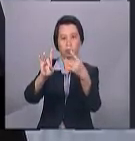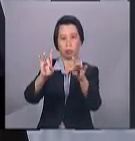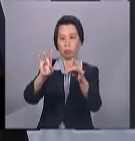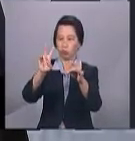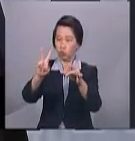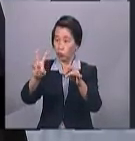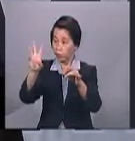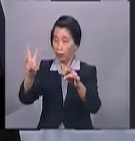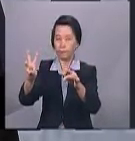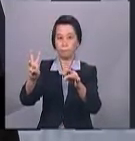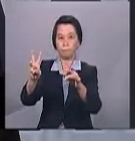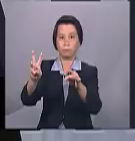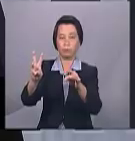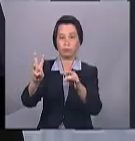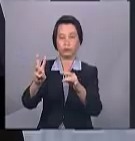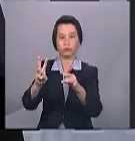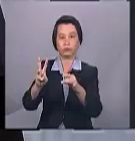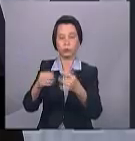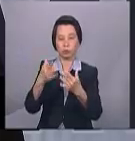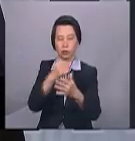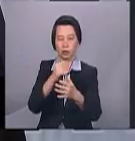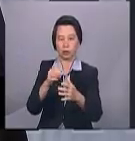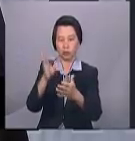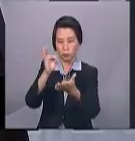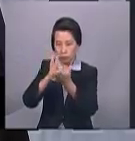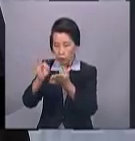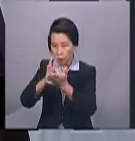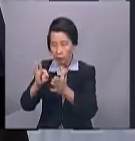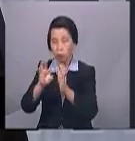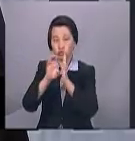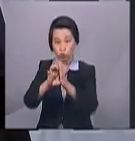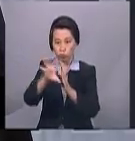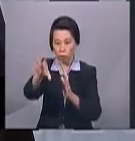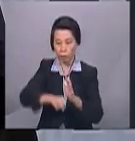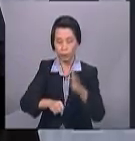18,826, bilangan sampel yang telah diambil adalah